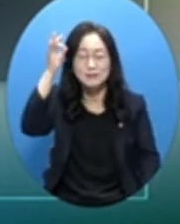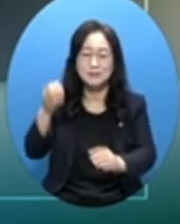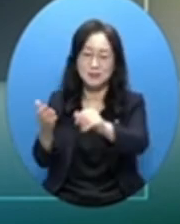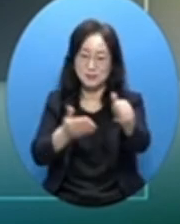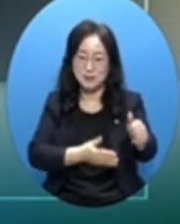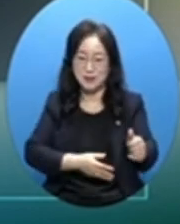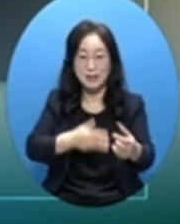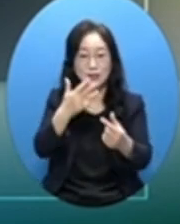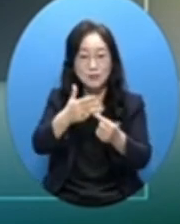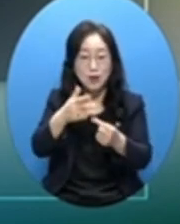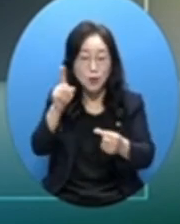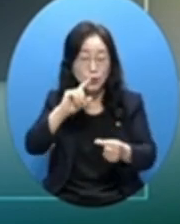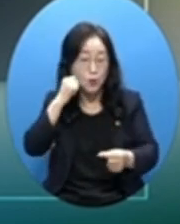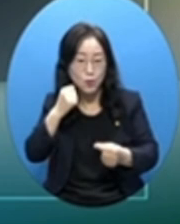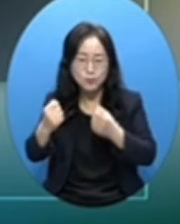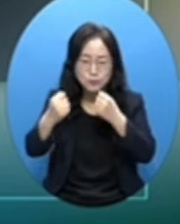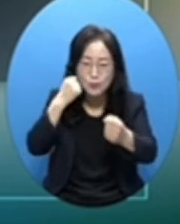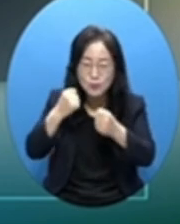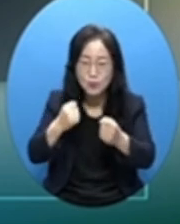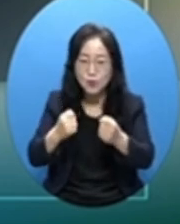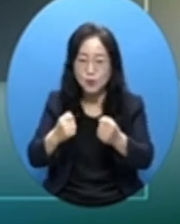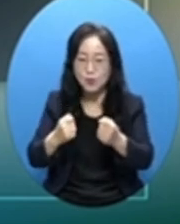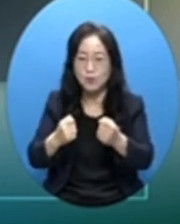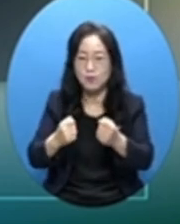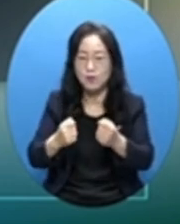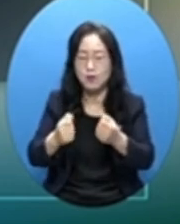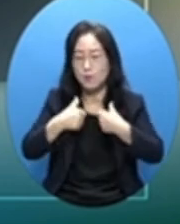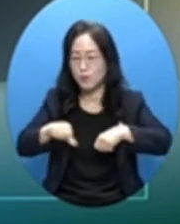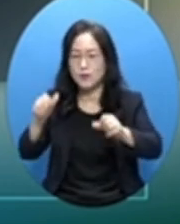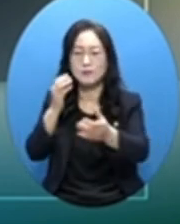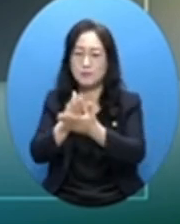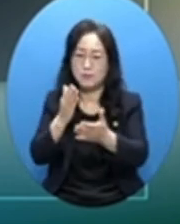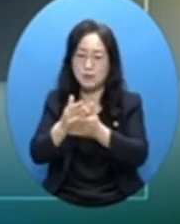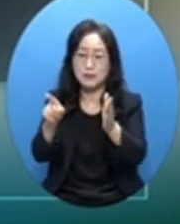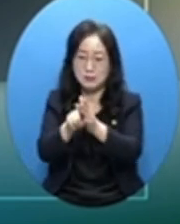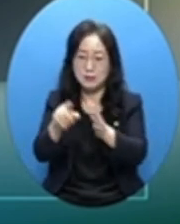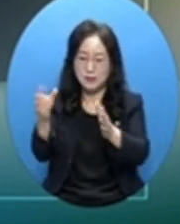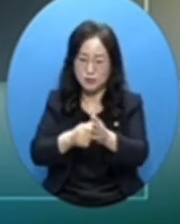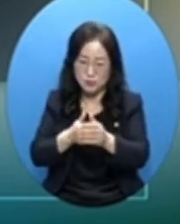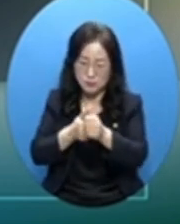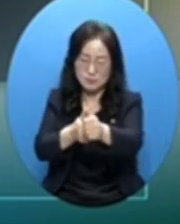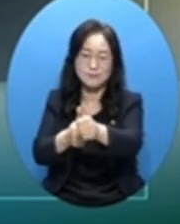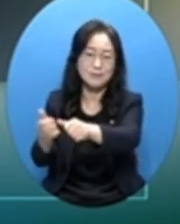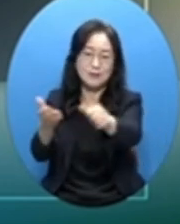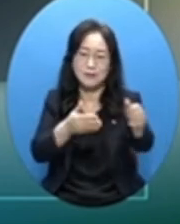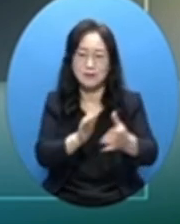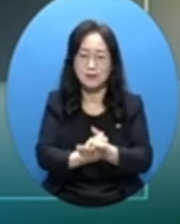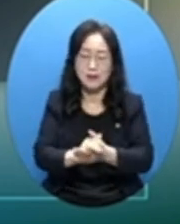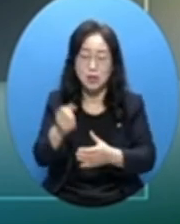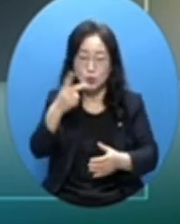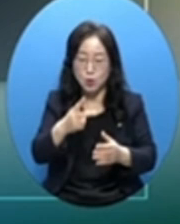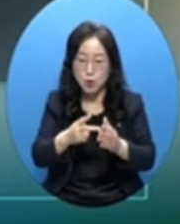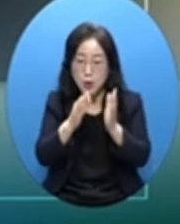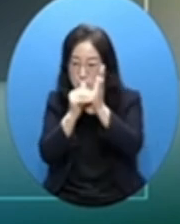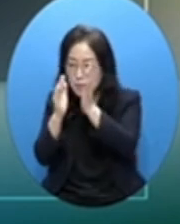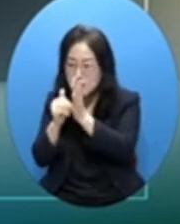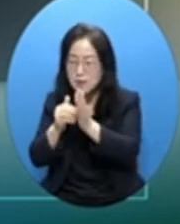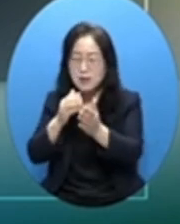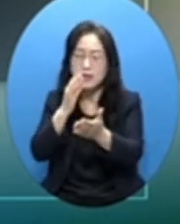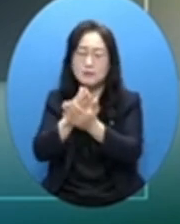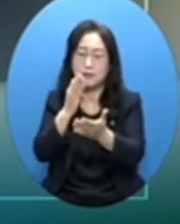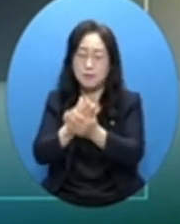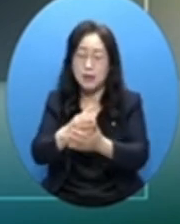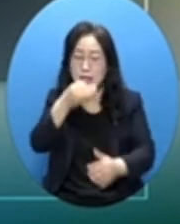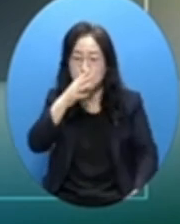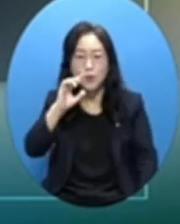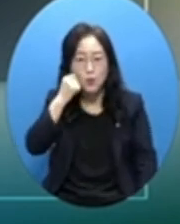여덟 번째, 어떤 어려움에 나가도 결코 서로를 포기하지 말아라. 신앙으로 극복해 나가라는 것입니다. 아홉 번째, 서로에게 숨기지 말아라. 힘들고 어려운 일은